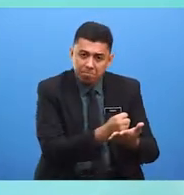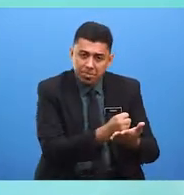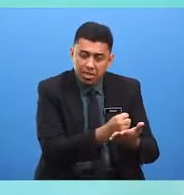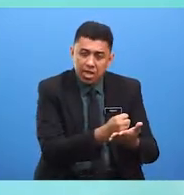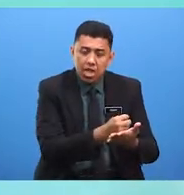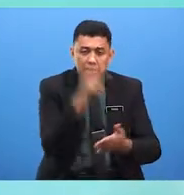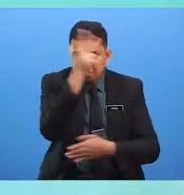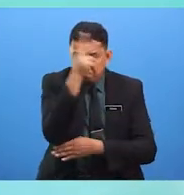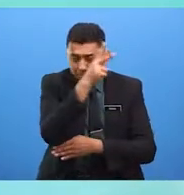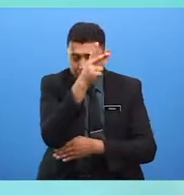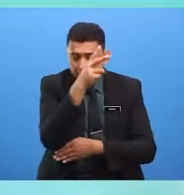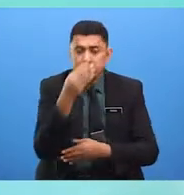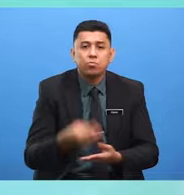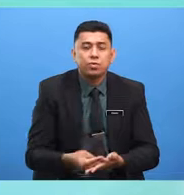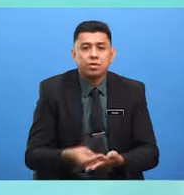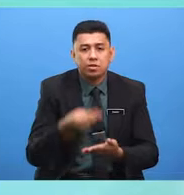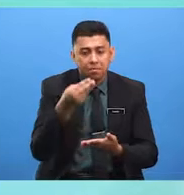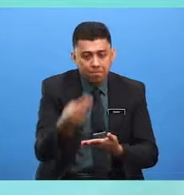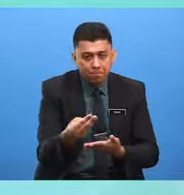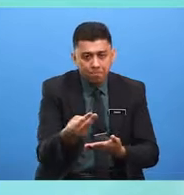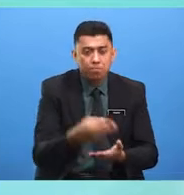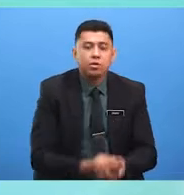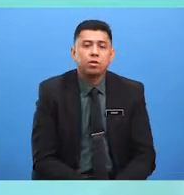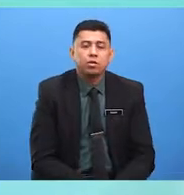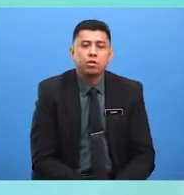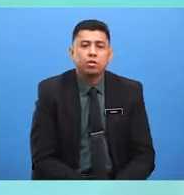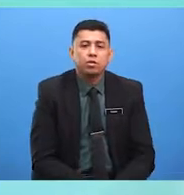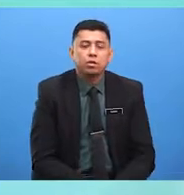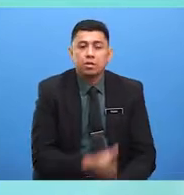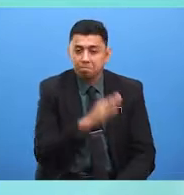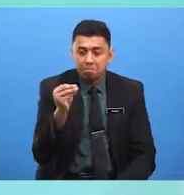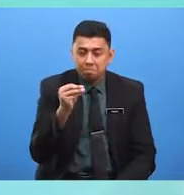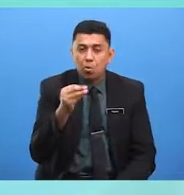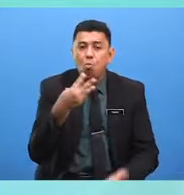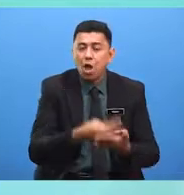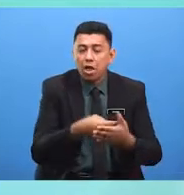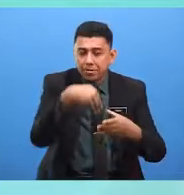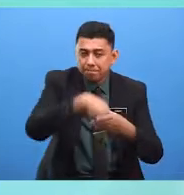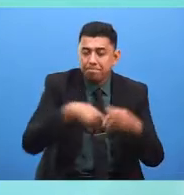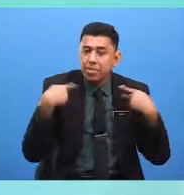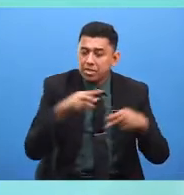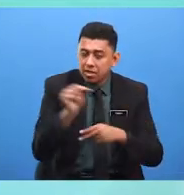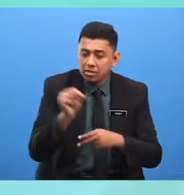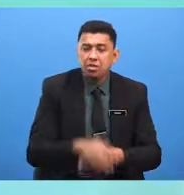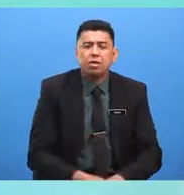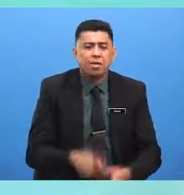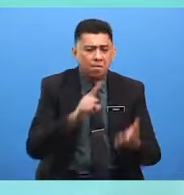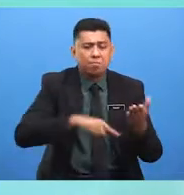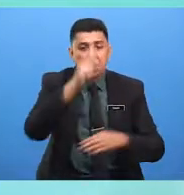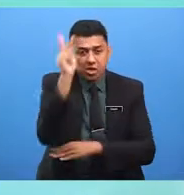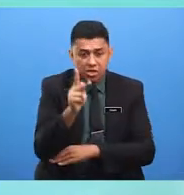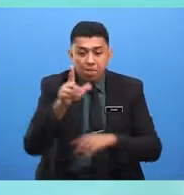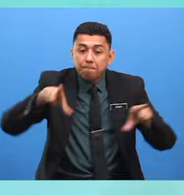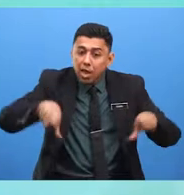ramai atau institusi membeli surat jaminan dengan Wang dalam pasaran Jadi apakah yang